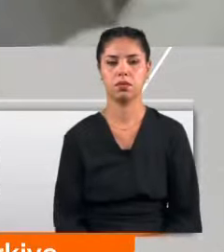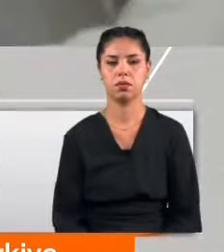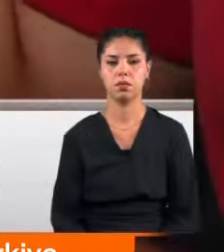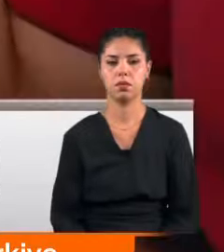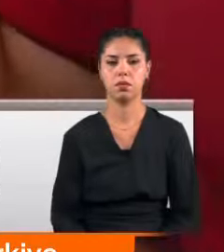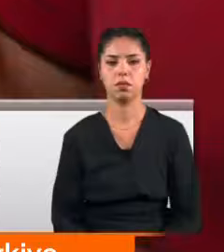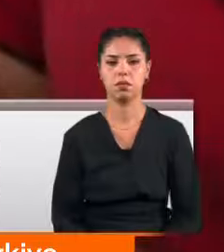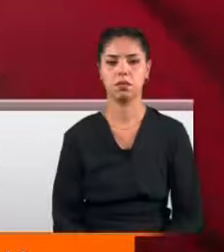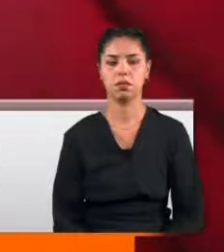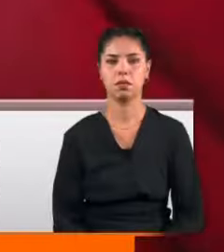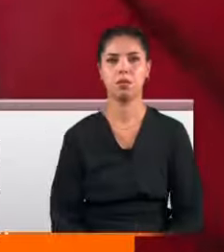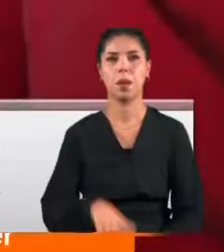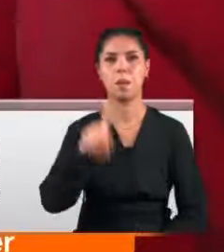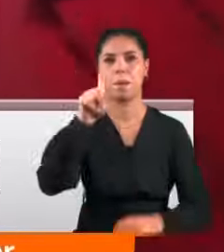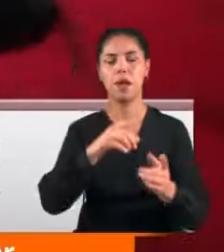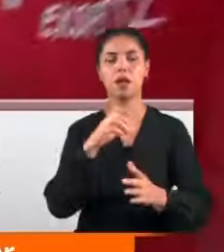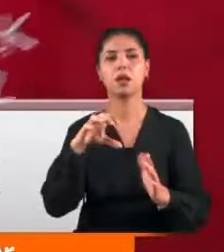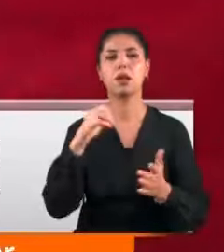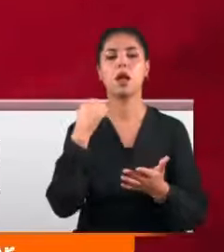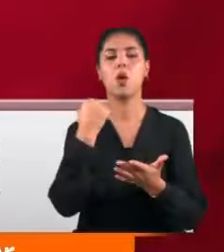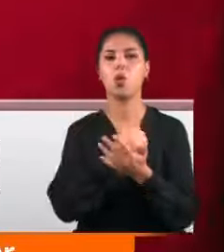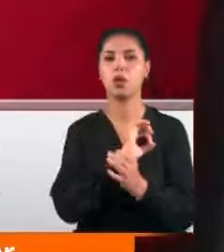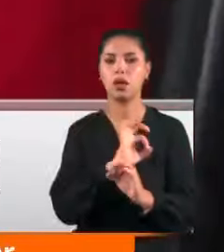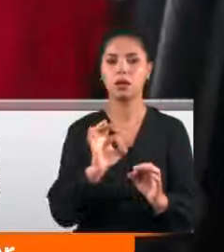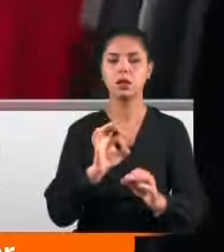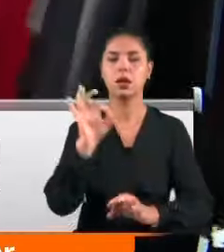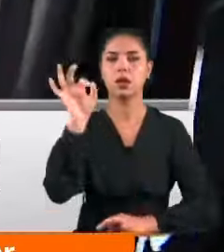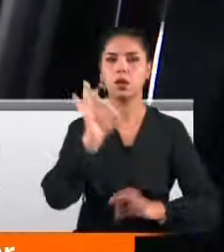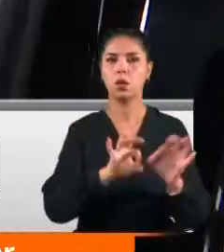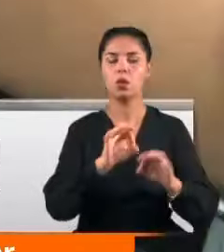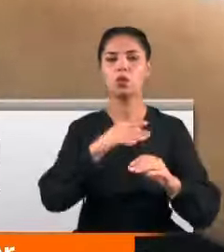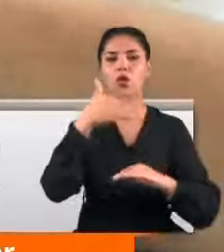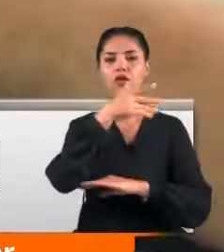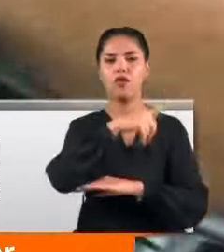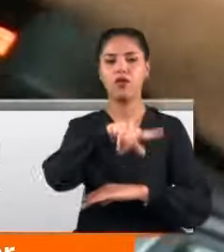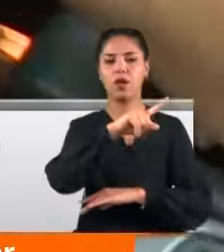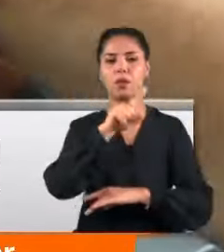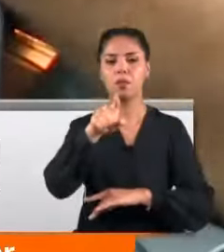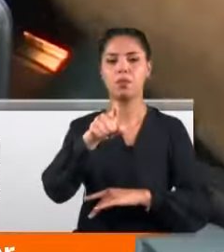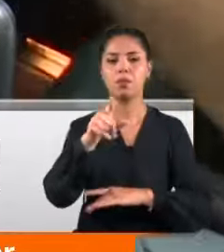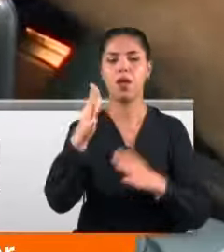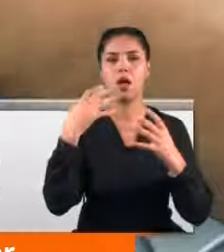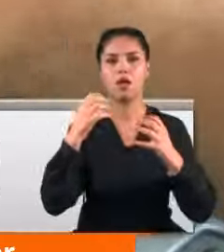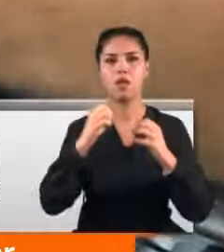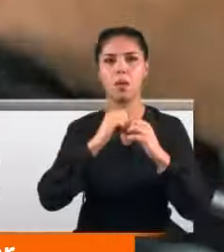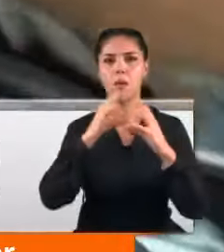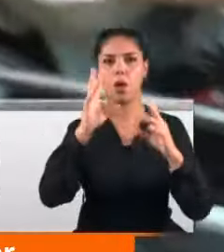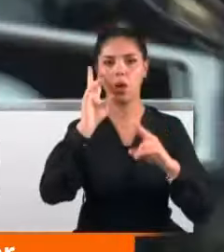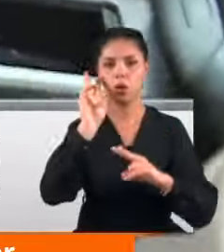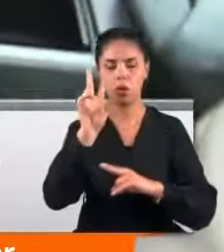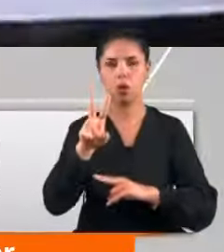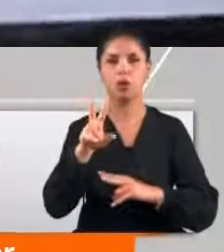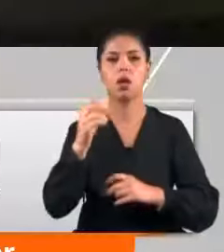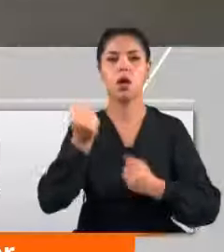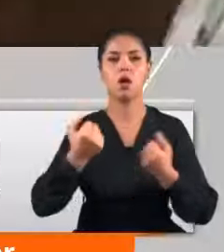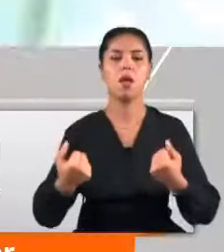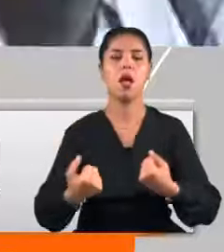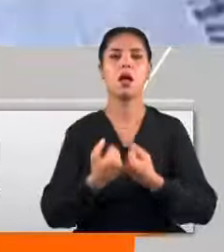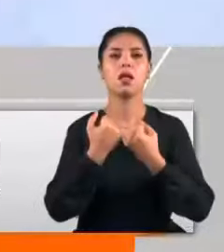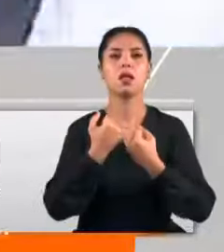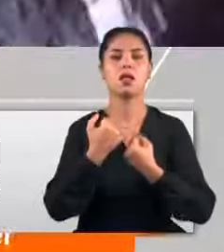patlama yok Hatta bazı sertifikasız eksperler aktif olmayan yastığını gördüğünde aracı kazalı olarak kaydedebiliyor seri